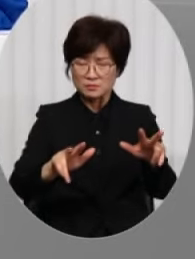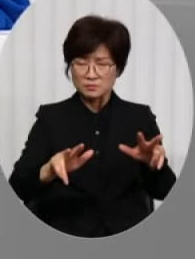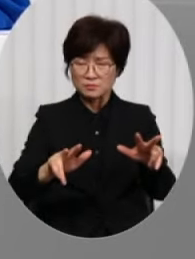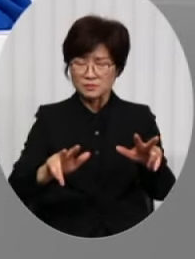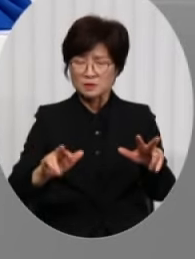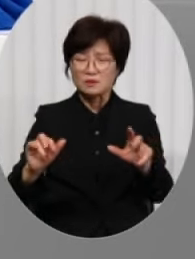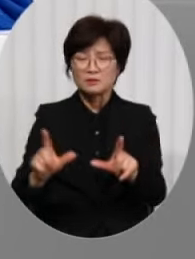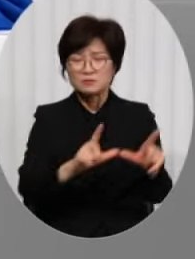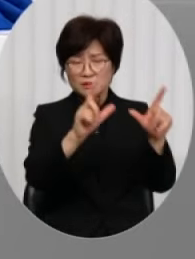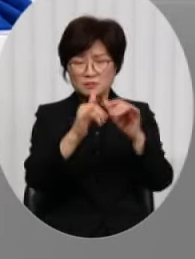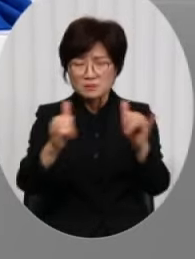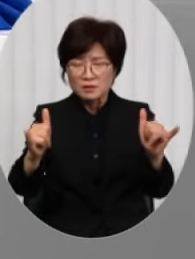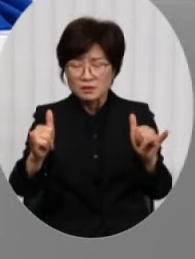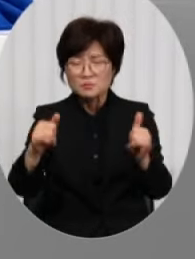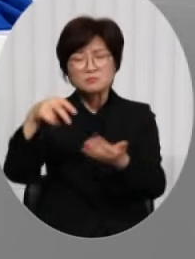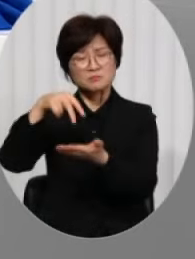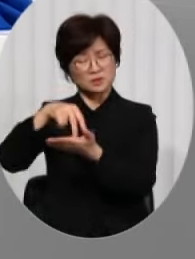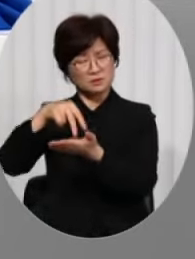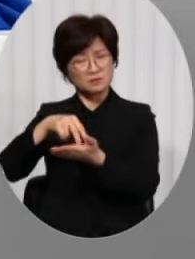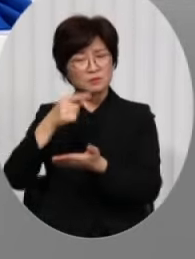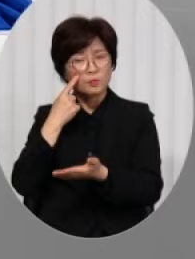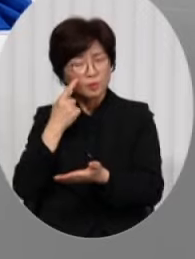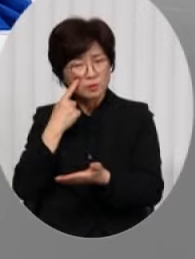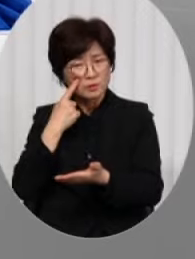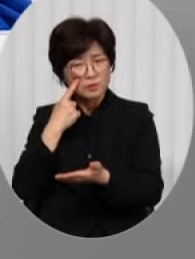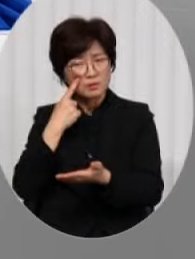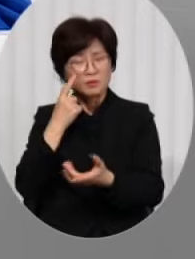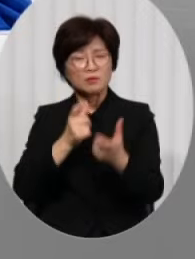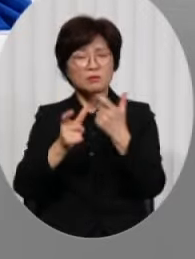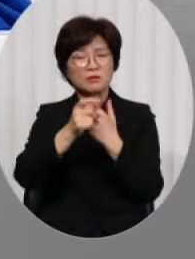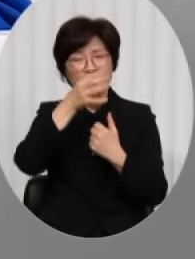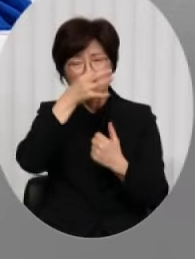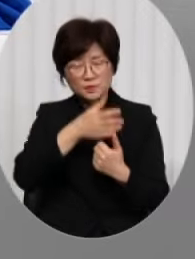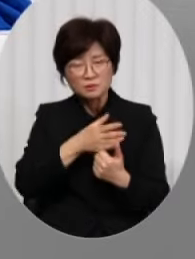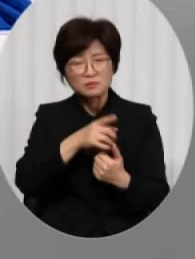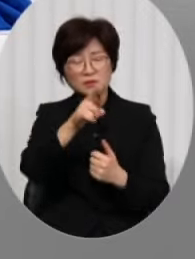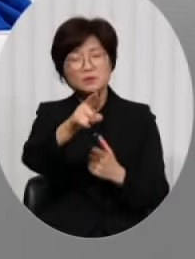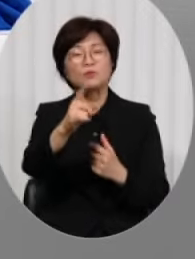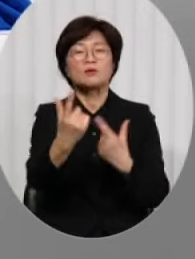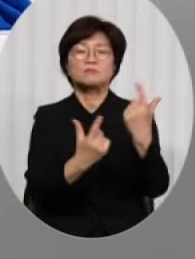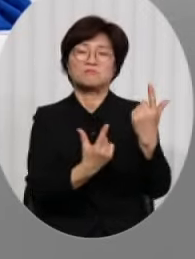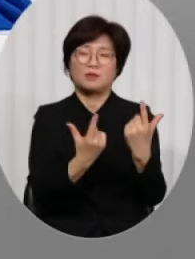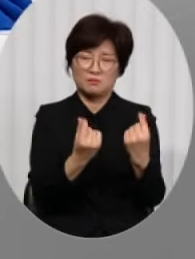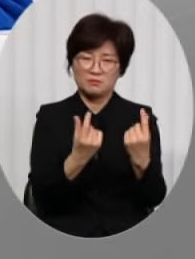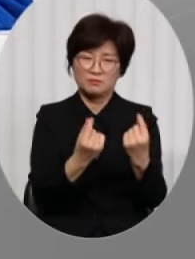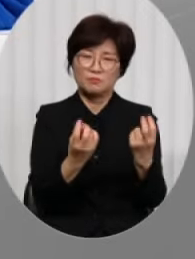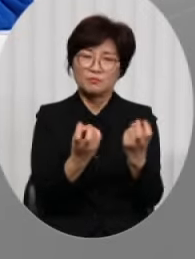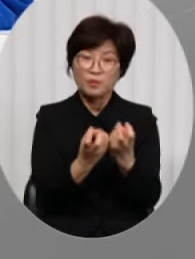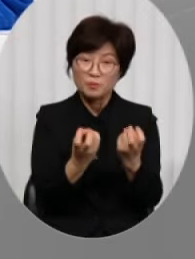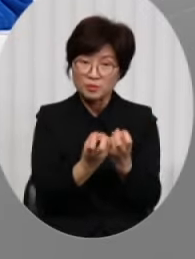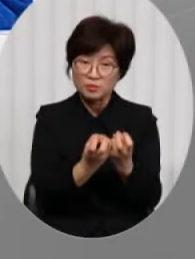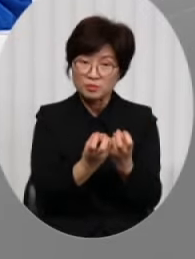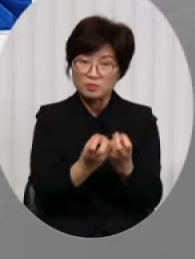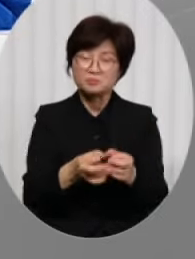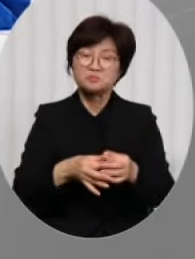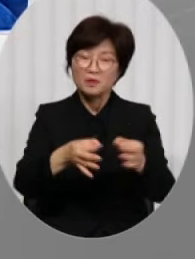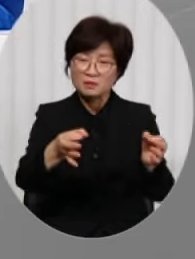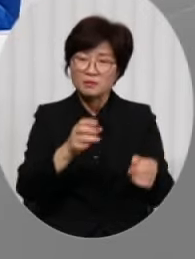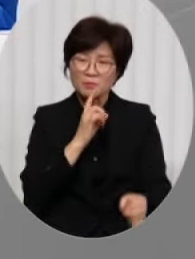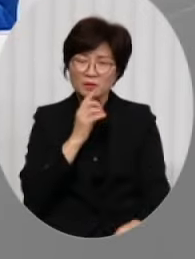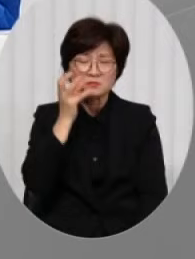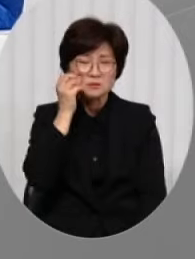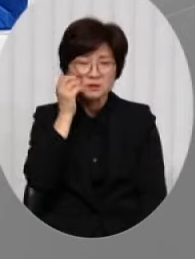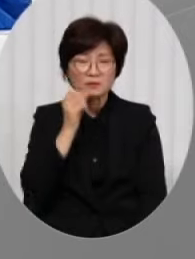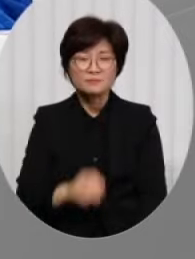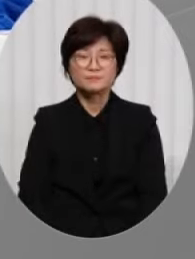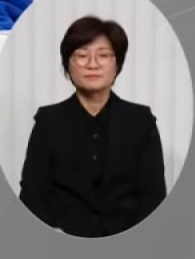진짜 메말라 가는데 이런 방식으로 접근하고 상황을 인식하는 것이 옳다고 보십니까? 앞서 잠시만